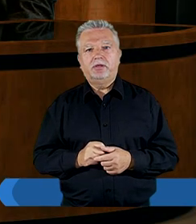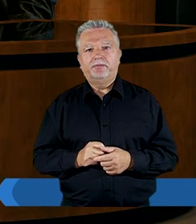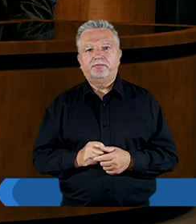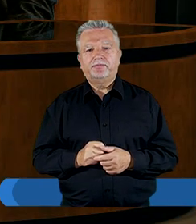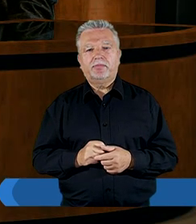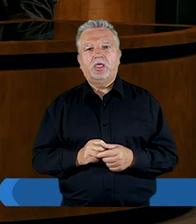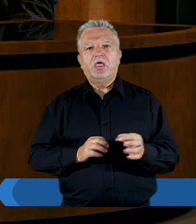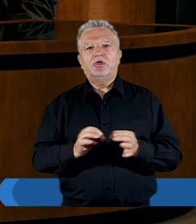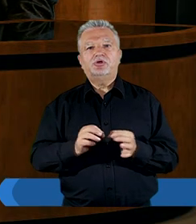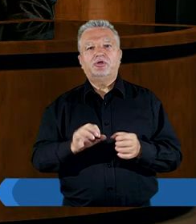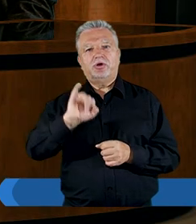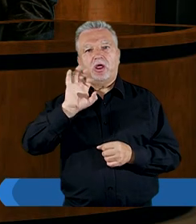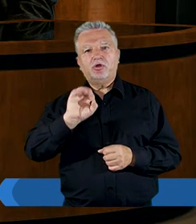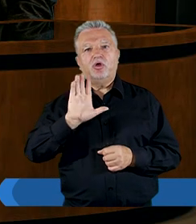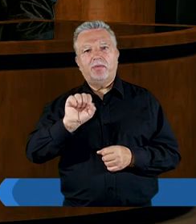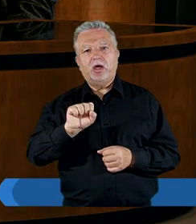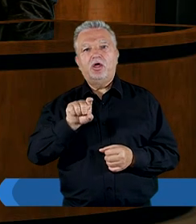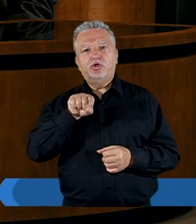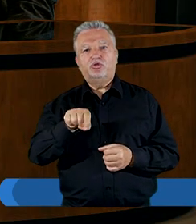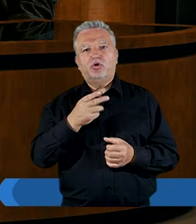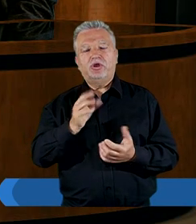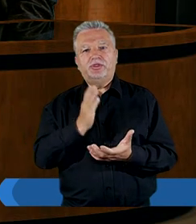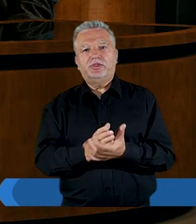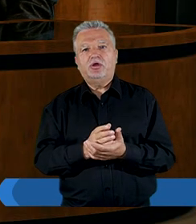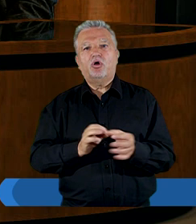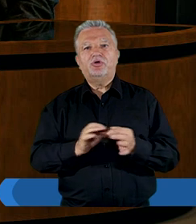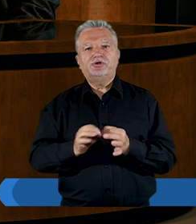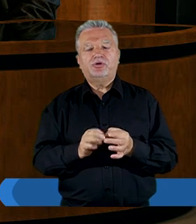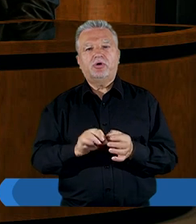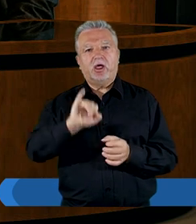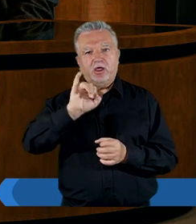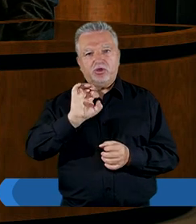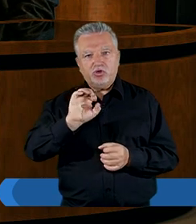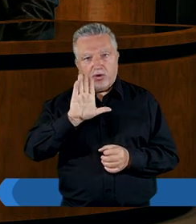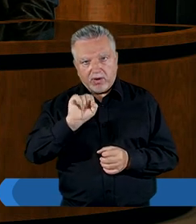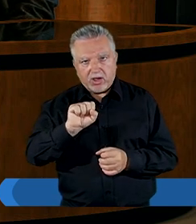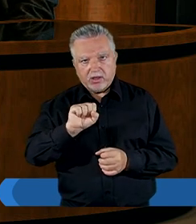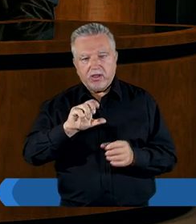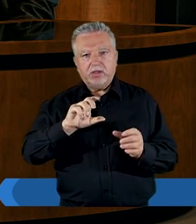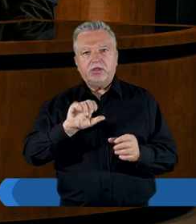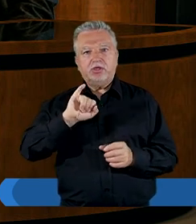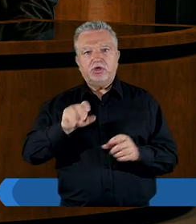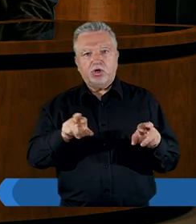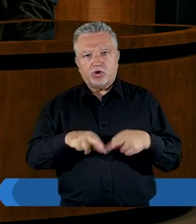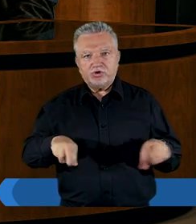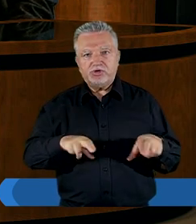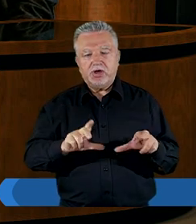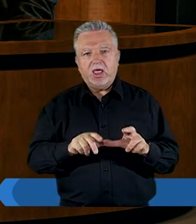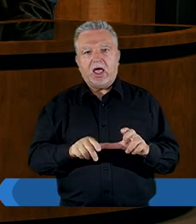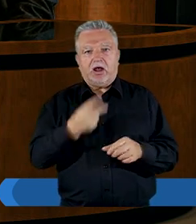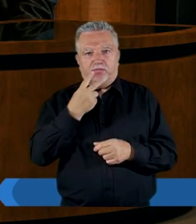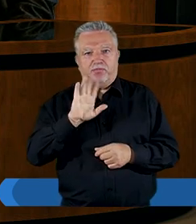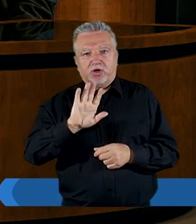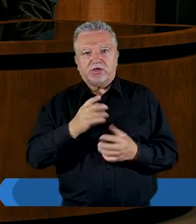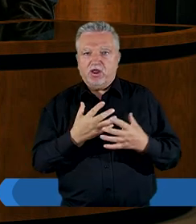historia Joba to nie tylko historia samej postaci jego rodziny, ale to coś więcej. To wykazanie wielkiego boju, jaki